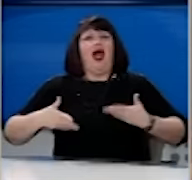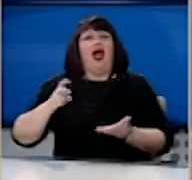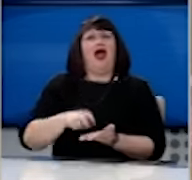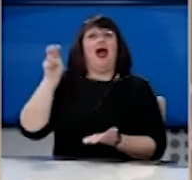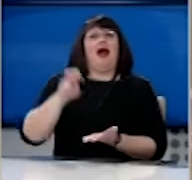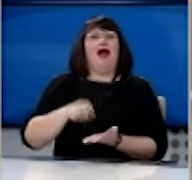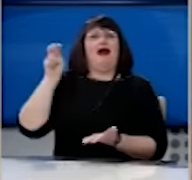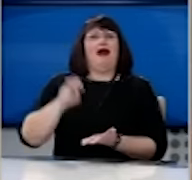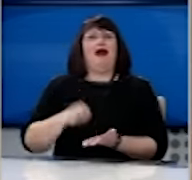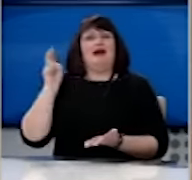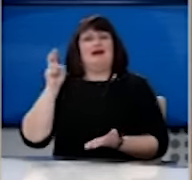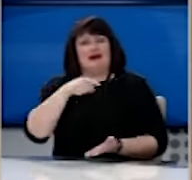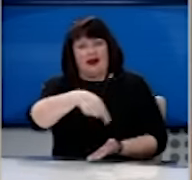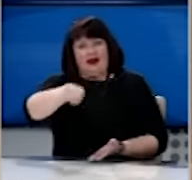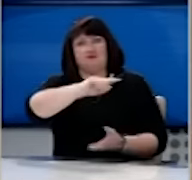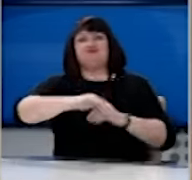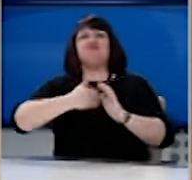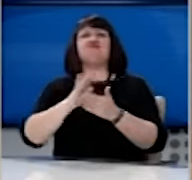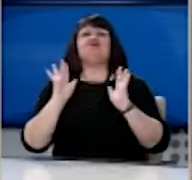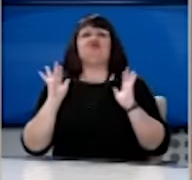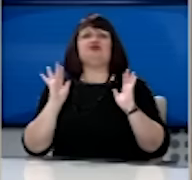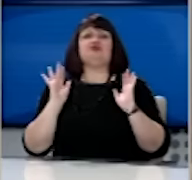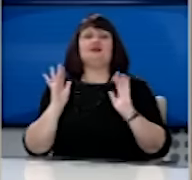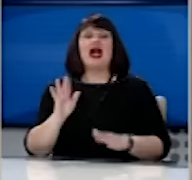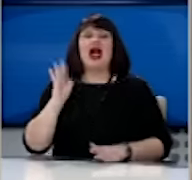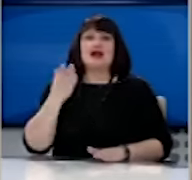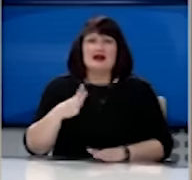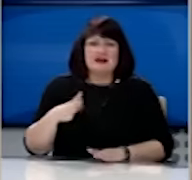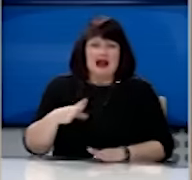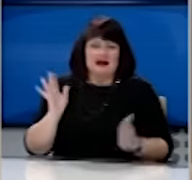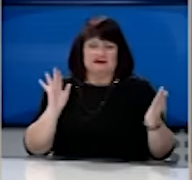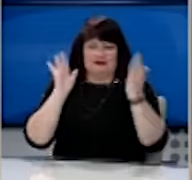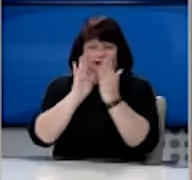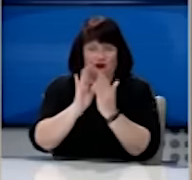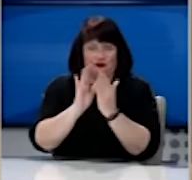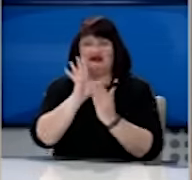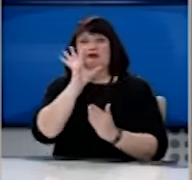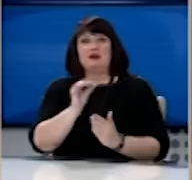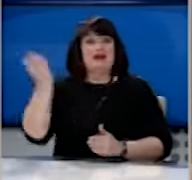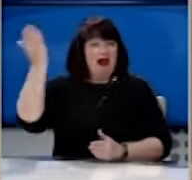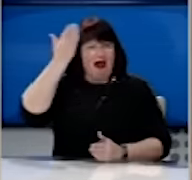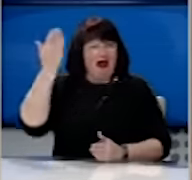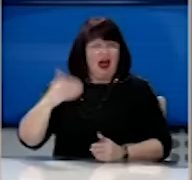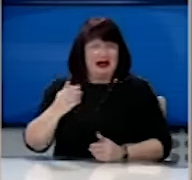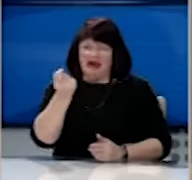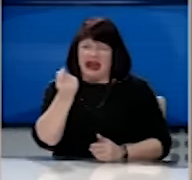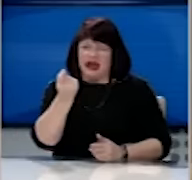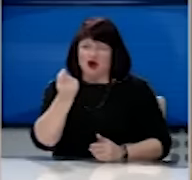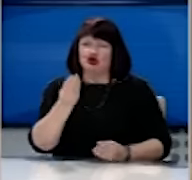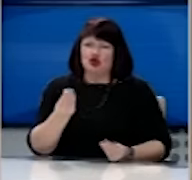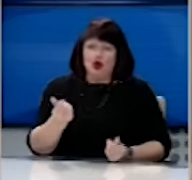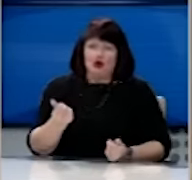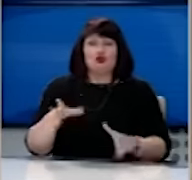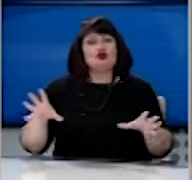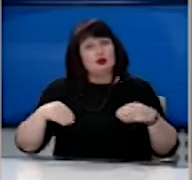Οπότε αυτό μετράει για σας. Αν θέλατε να αντιμετωπίσετε την ακρίβεια, έστω και λίγο,